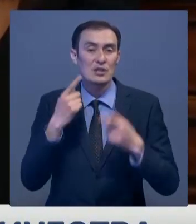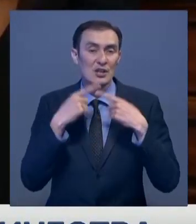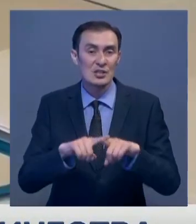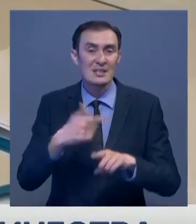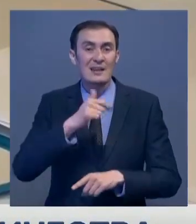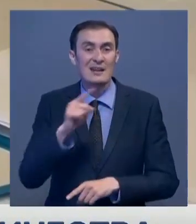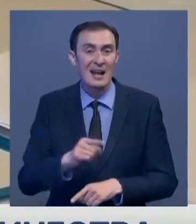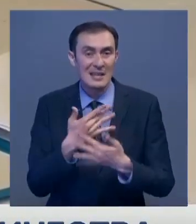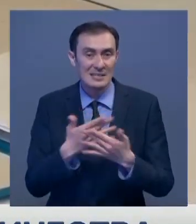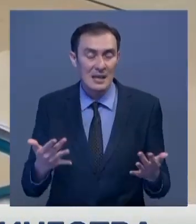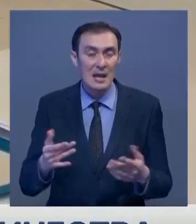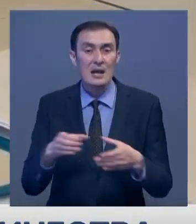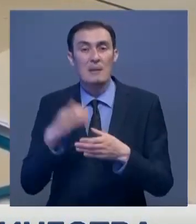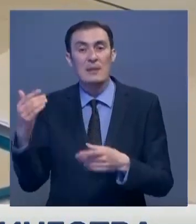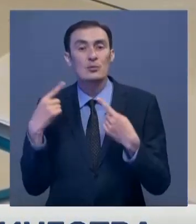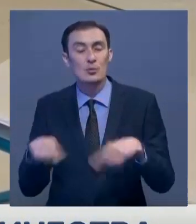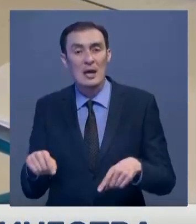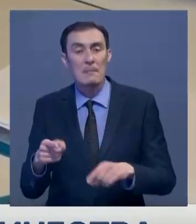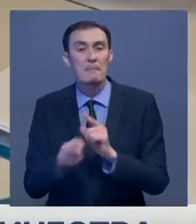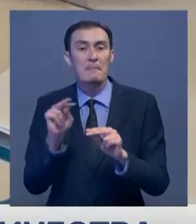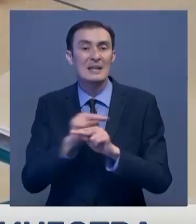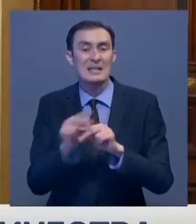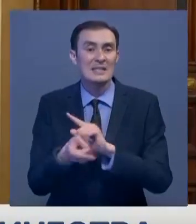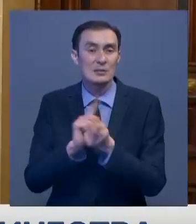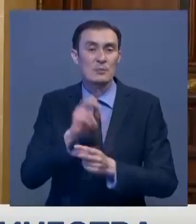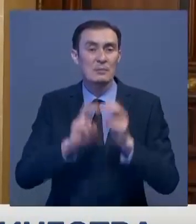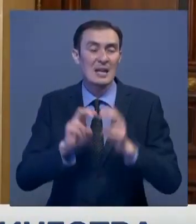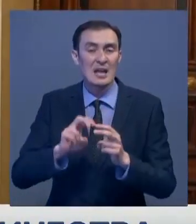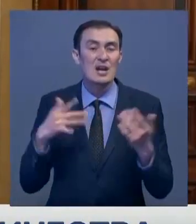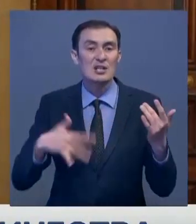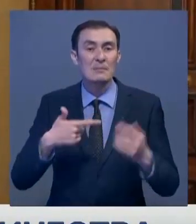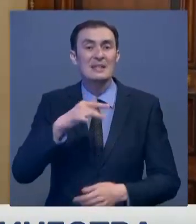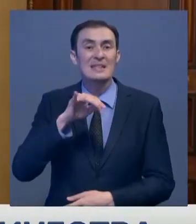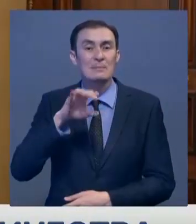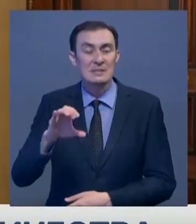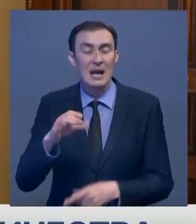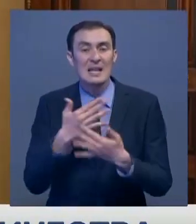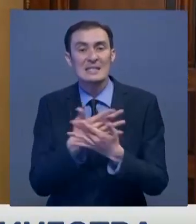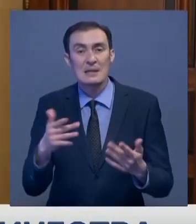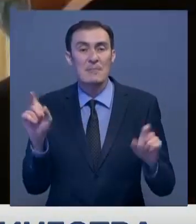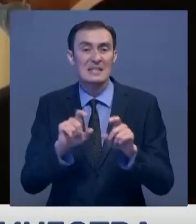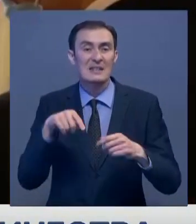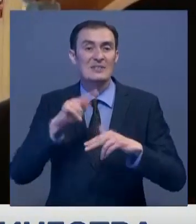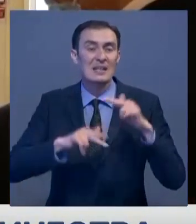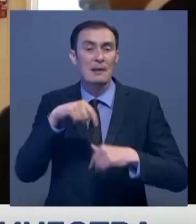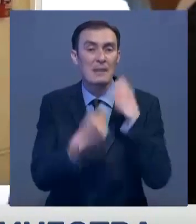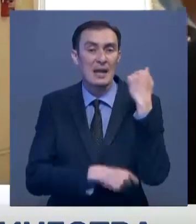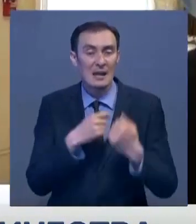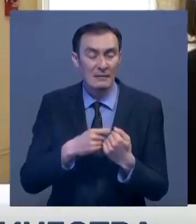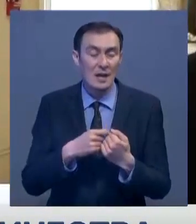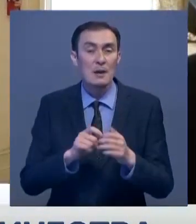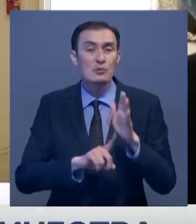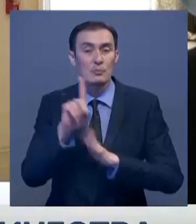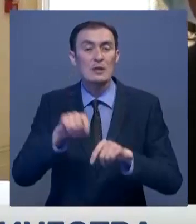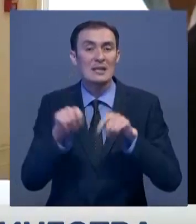технических газов. Компания Saint-Gobain модернизирует предприятие Жамбыл Гипс. А сеть магазинов стройматериалов Leroy Merlin приступает